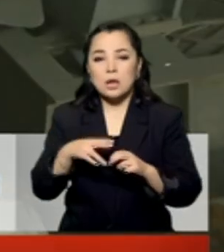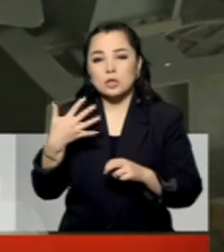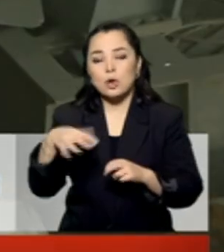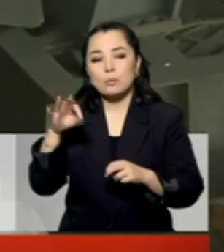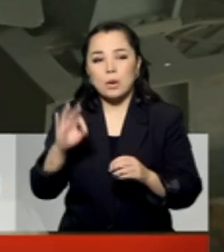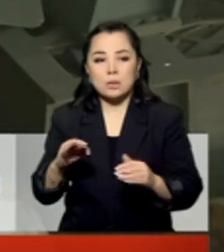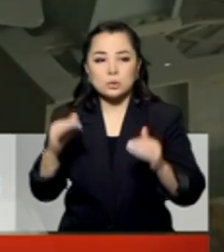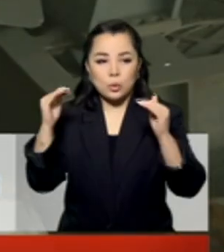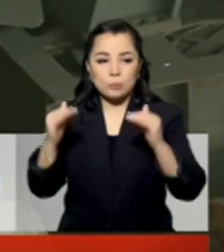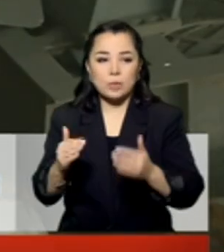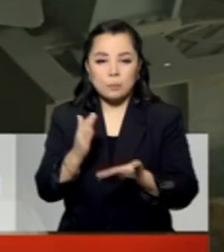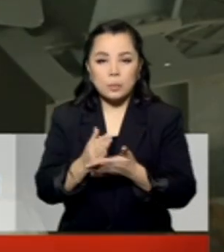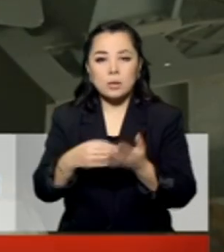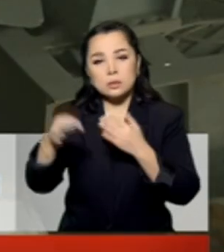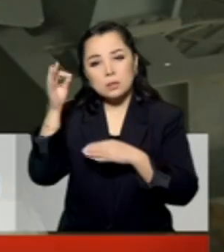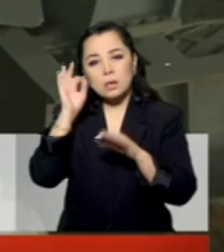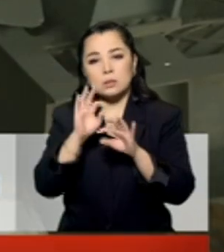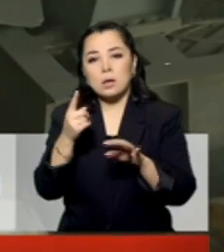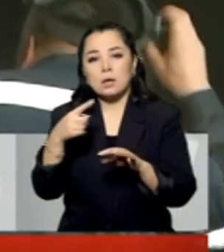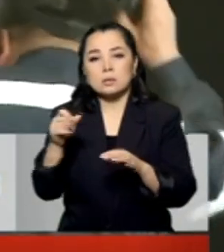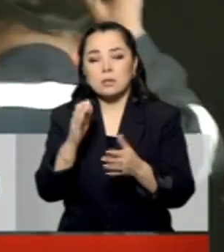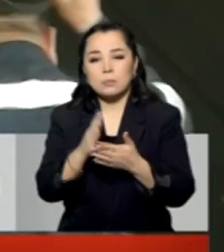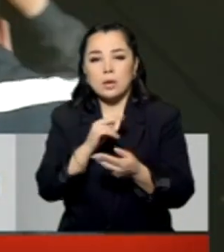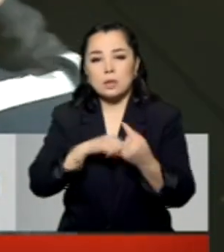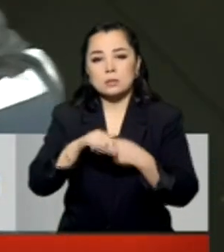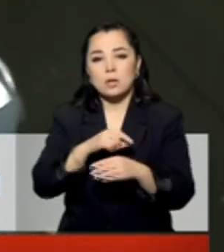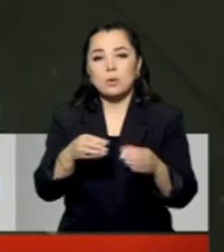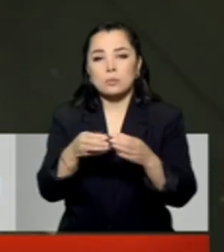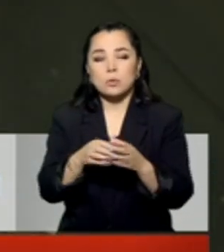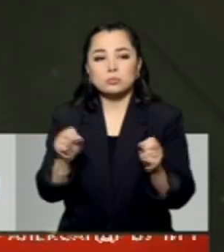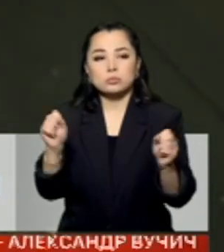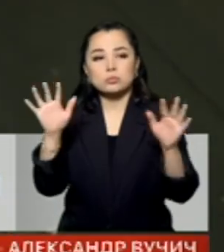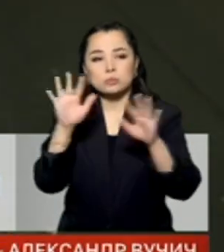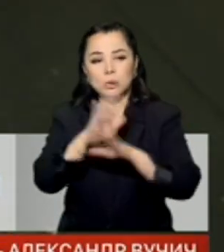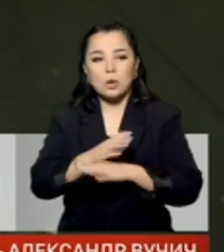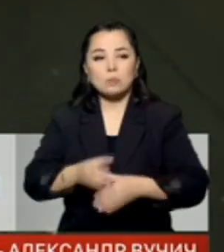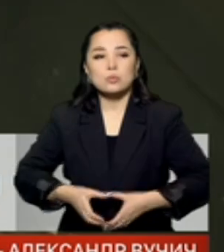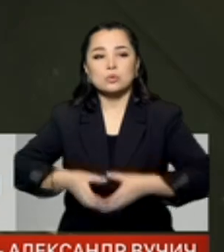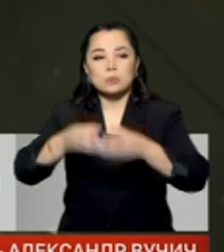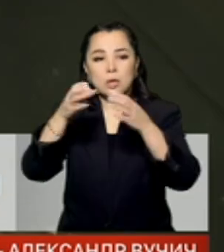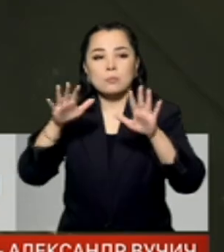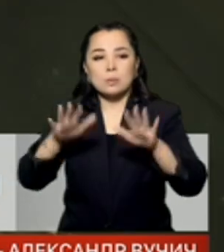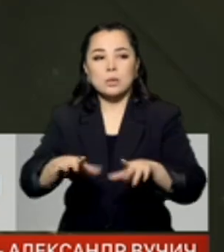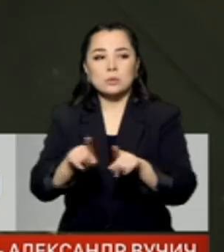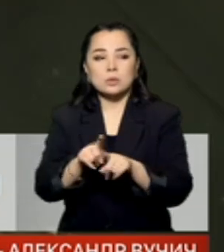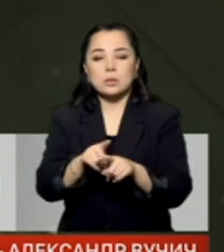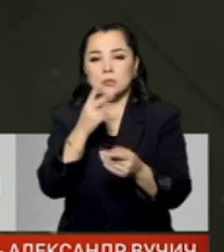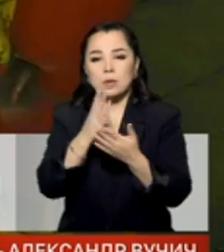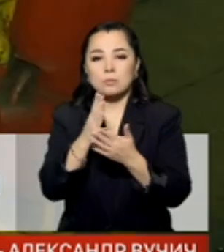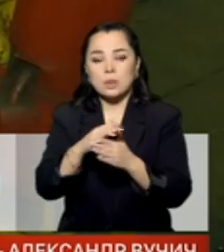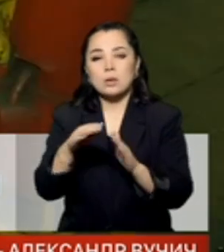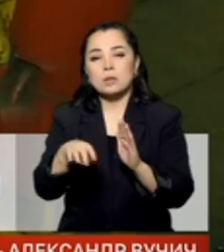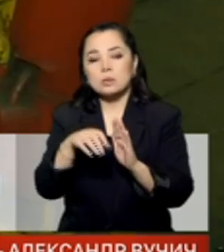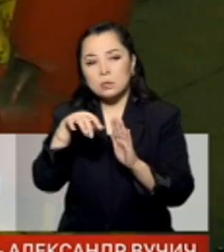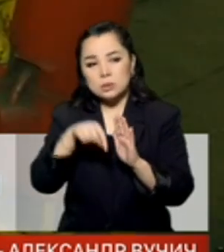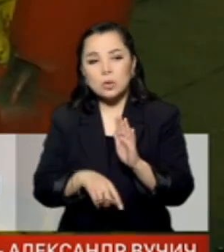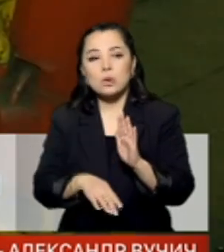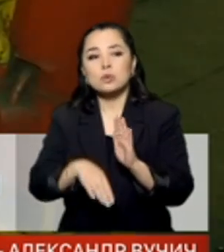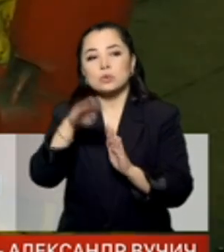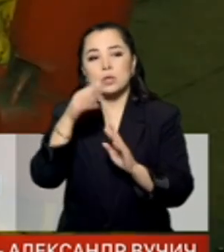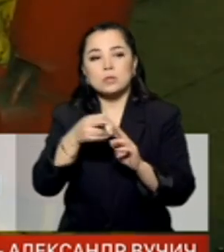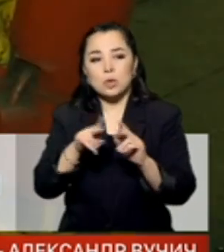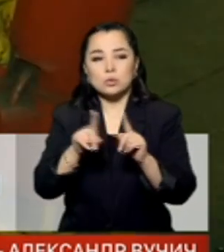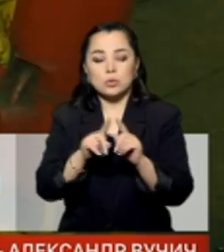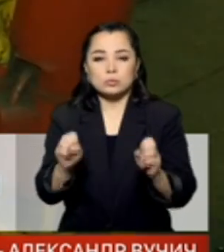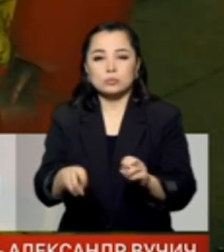еді. Естеріңізге сала кетейік, өткен аптада кәсіпорындағы қою түтін мұржаның мойнынан ғана емес, асты үстінен шығып жатқанын айтқан